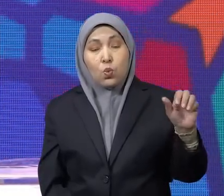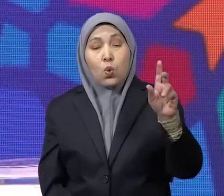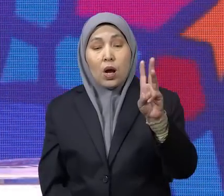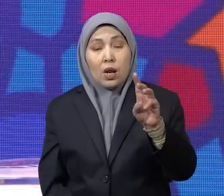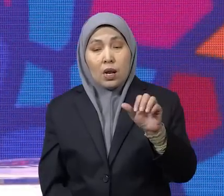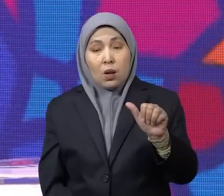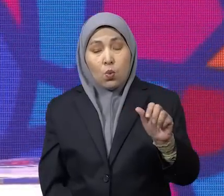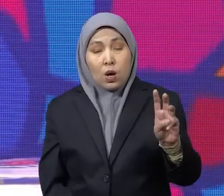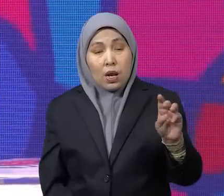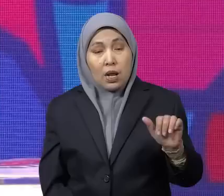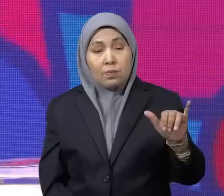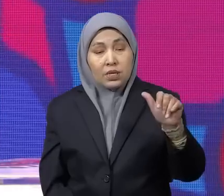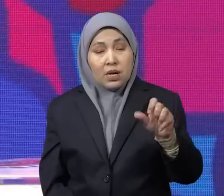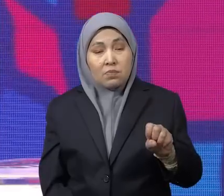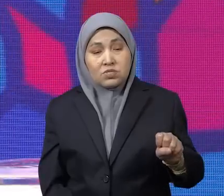ولم